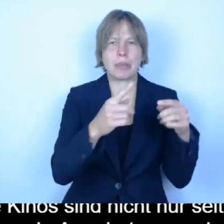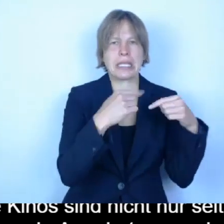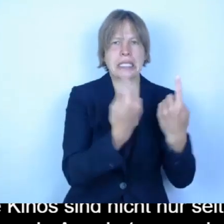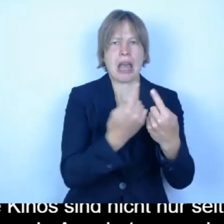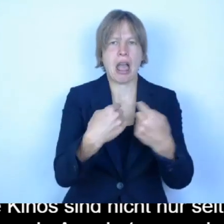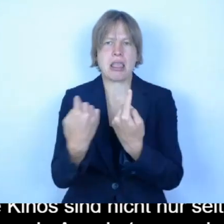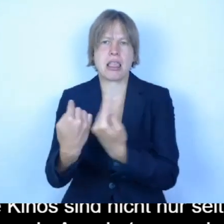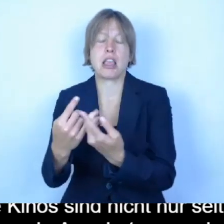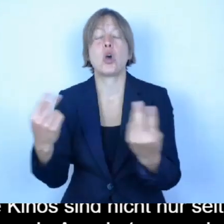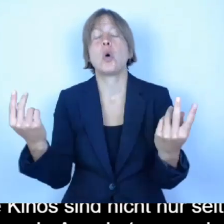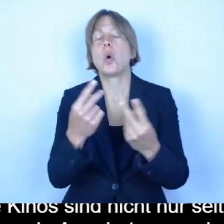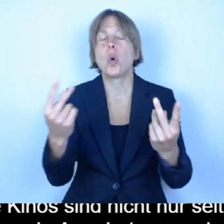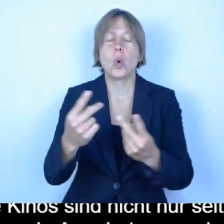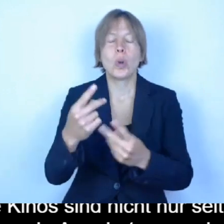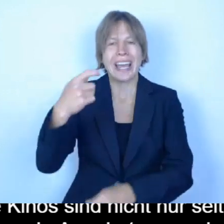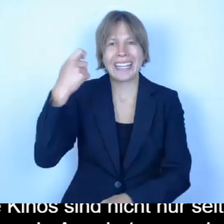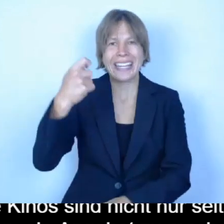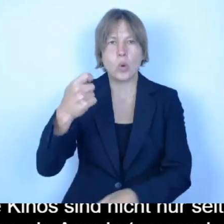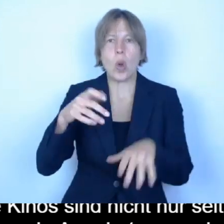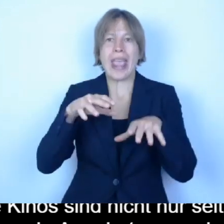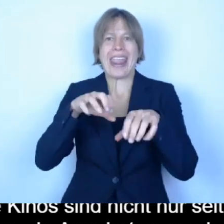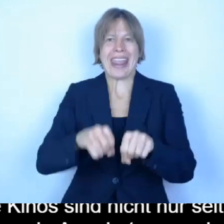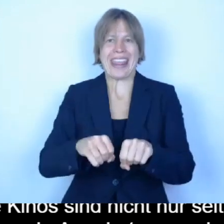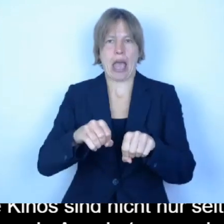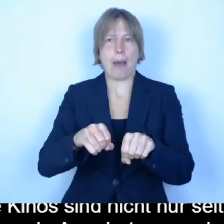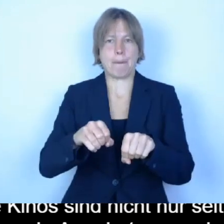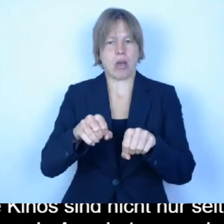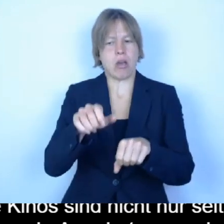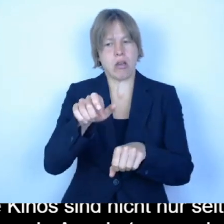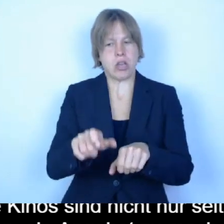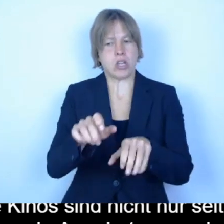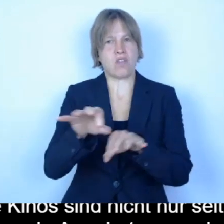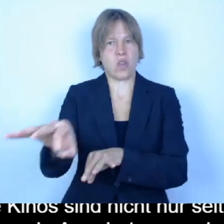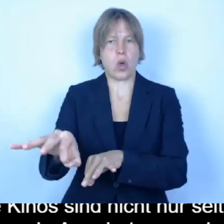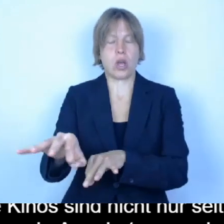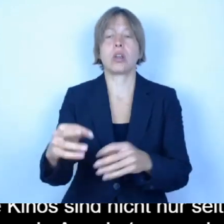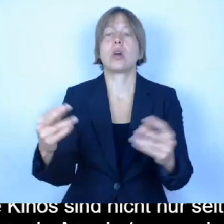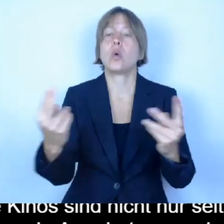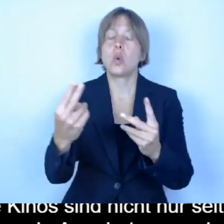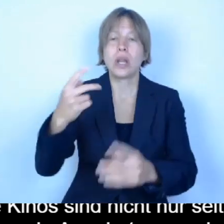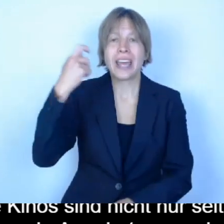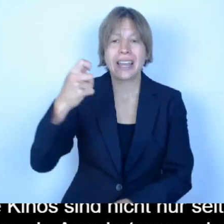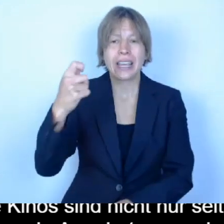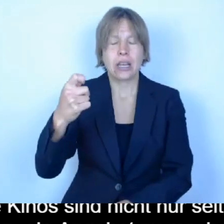existenzbedrohenden Liquiditätsengpass geraten sind. Was den Zeitpunkt einer möglichen Wiedereröffnung